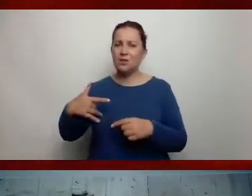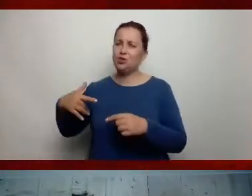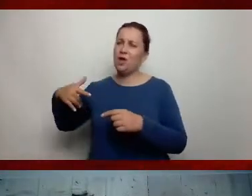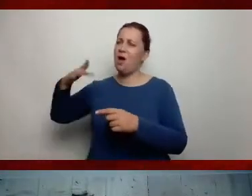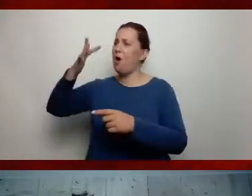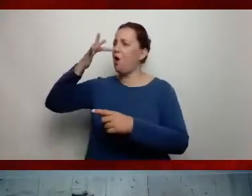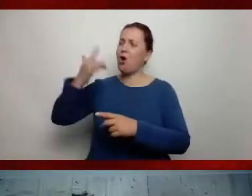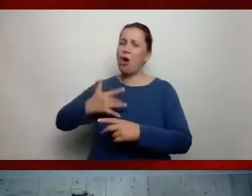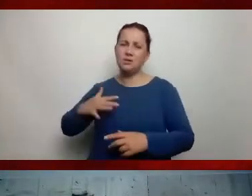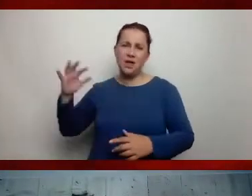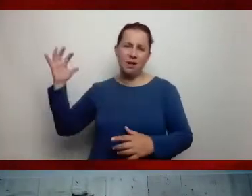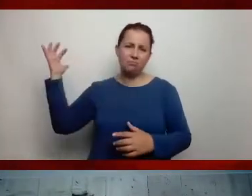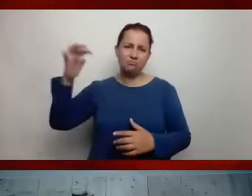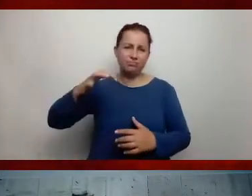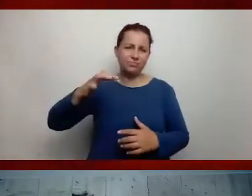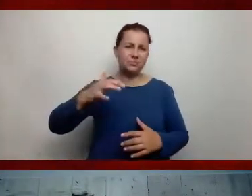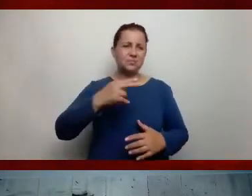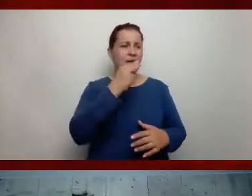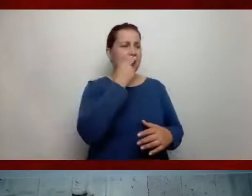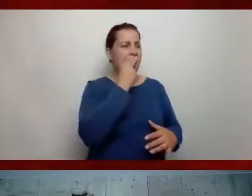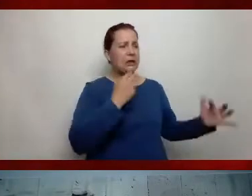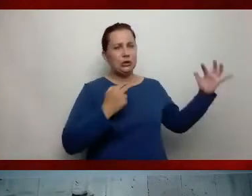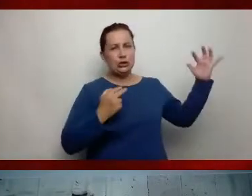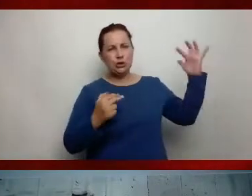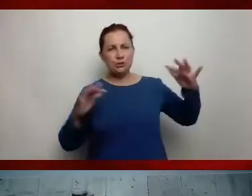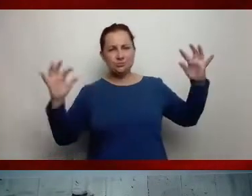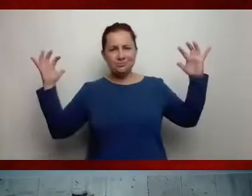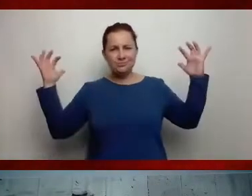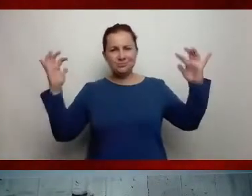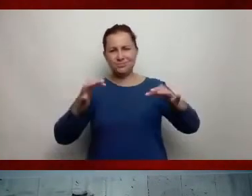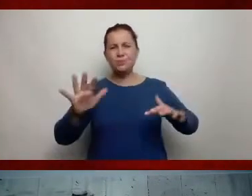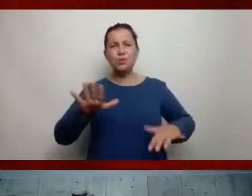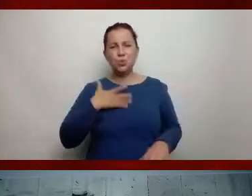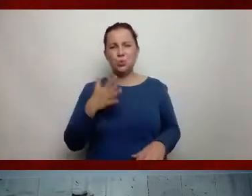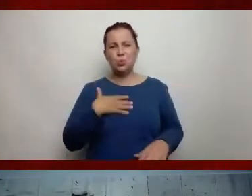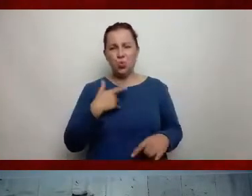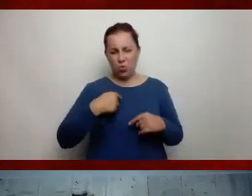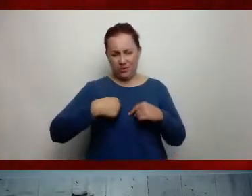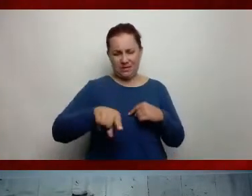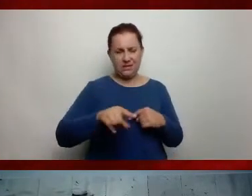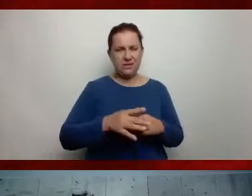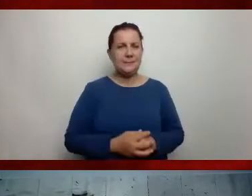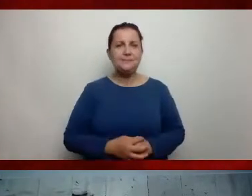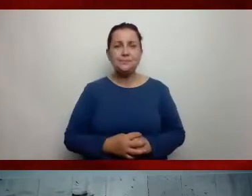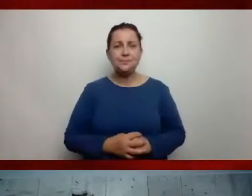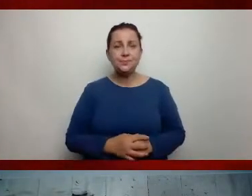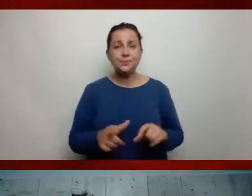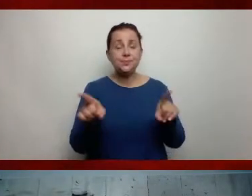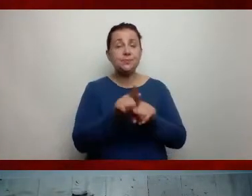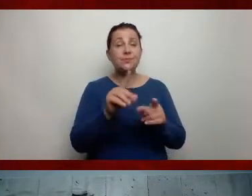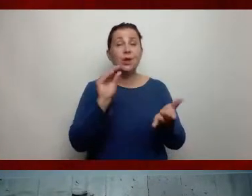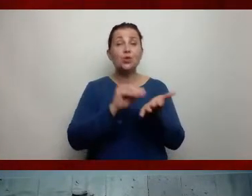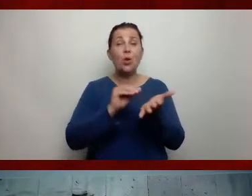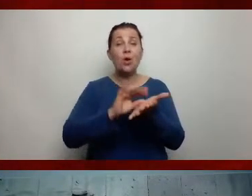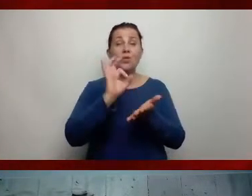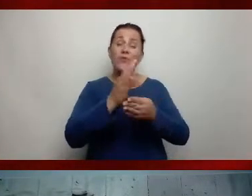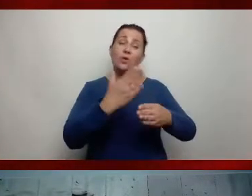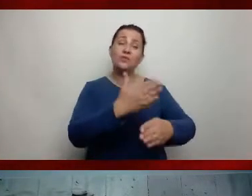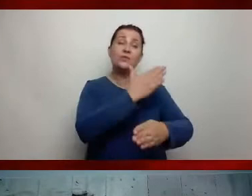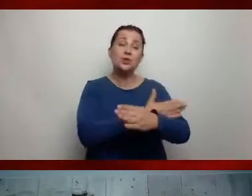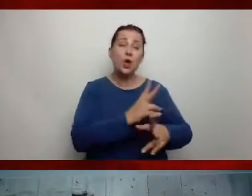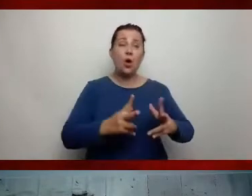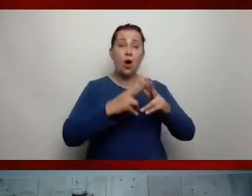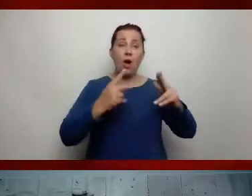drugiej strony komunistów było chyba dla niego jasne. Doświadczenia, które miał wcześniej, w czasie pierwszej